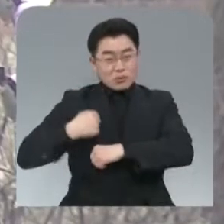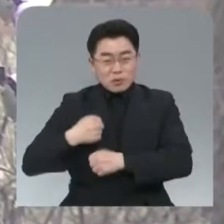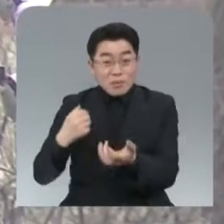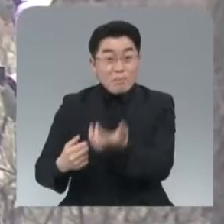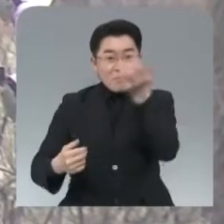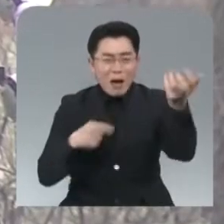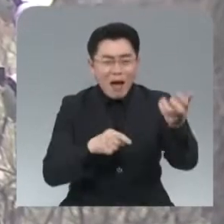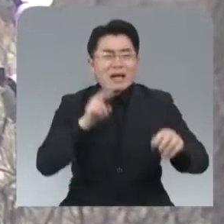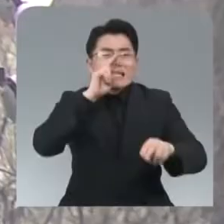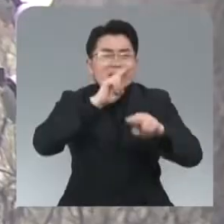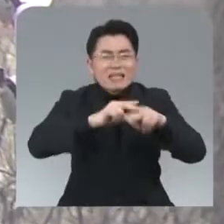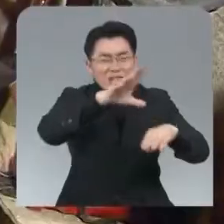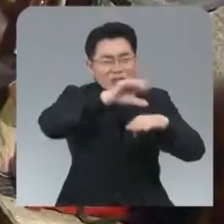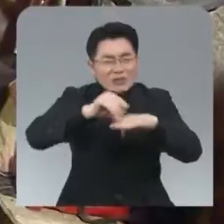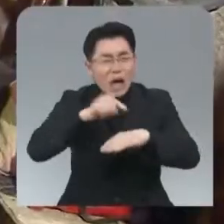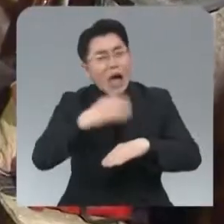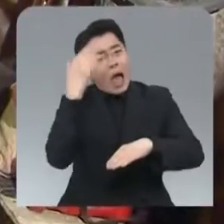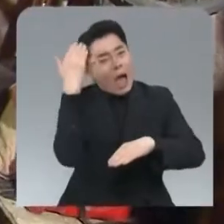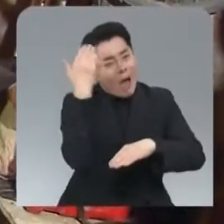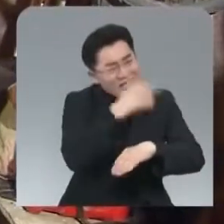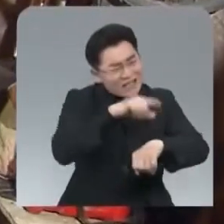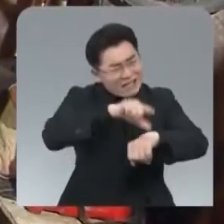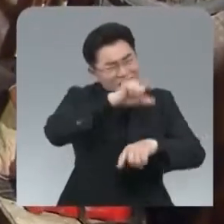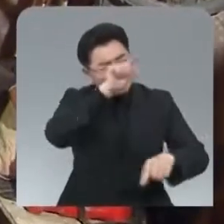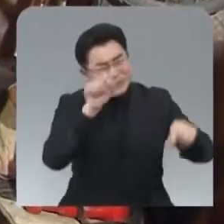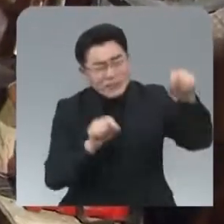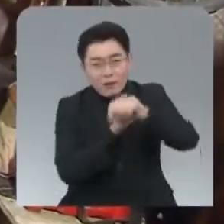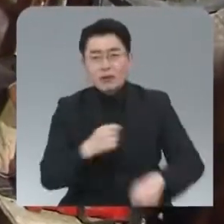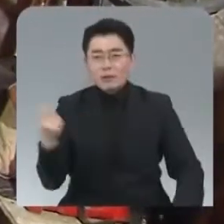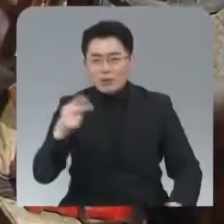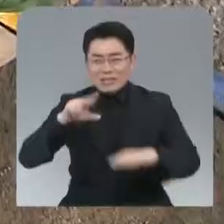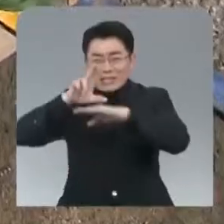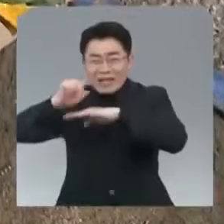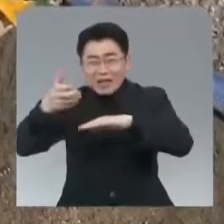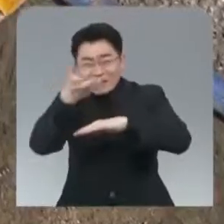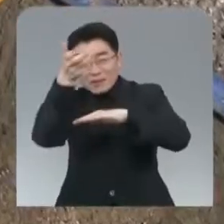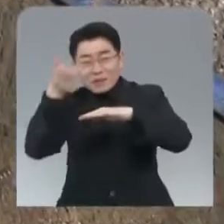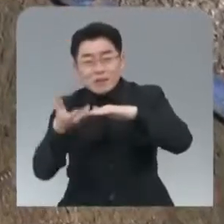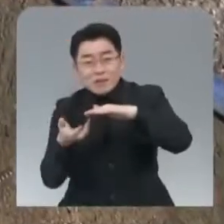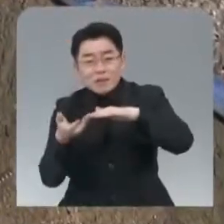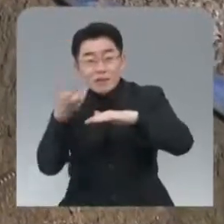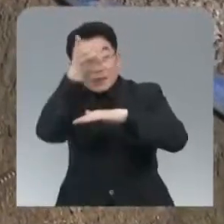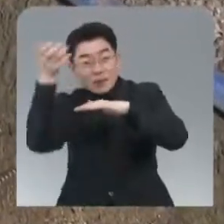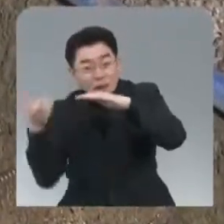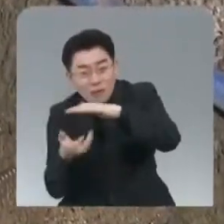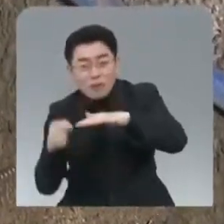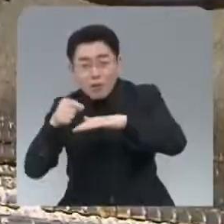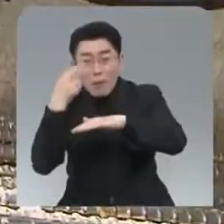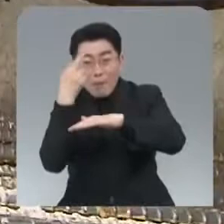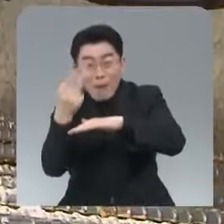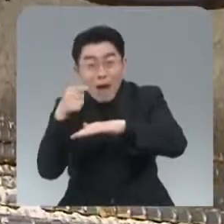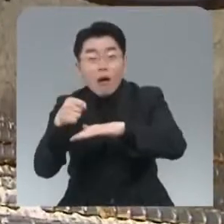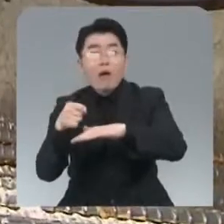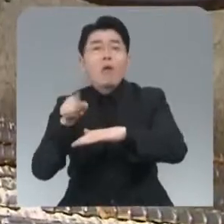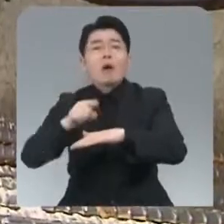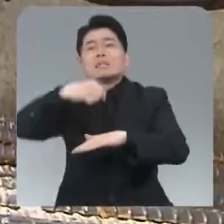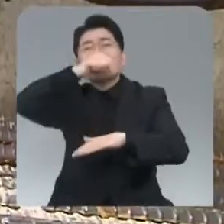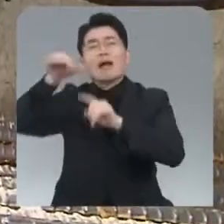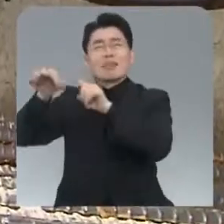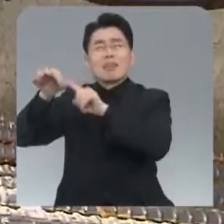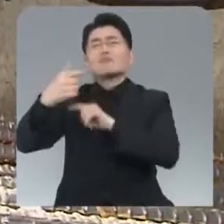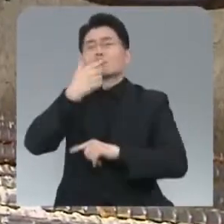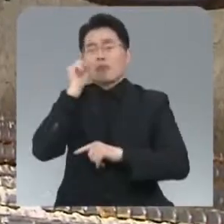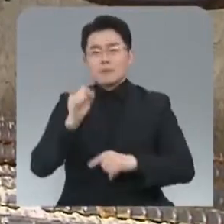토양 정화에 상당한 시간이 걸리고 전철 지하화도 선거 때마다 거론되지만 막대한 비용 때문에